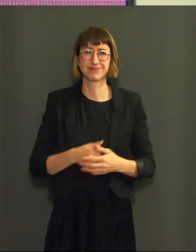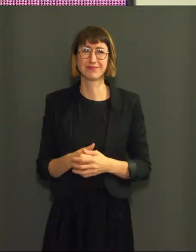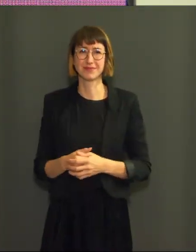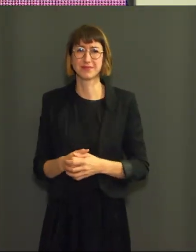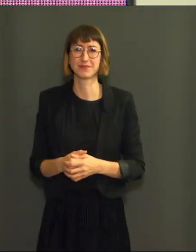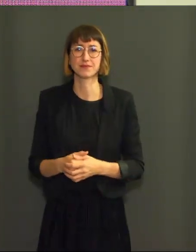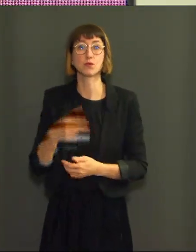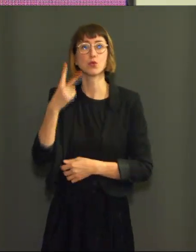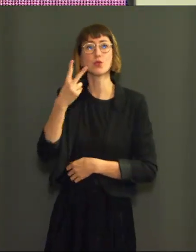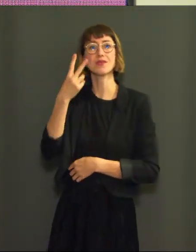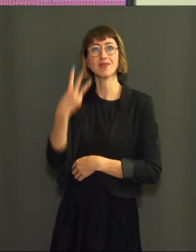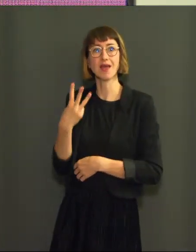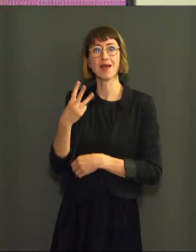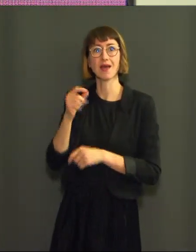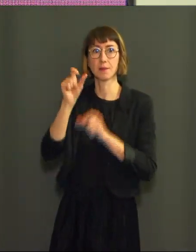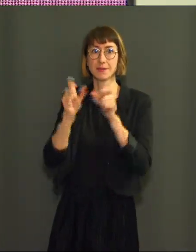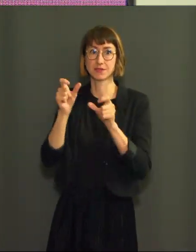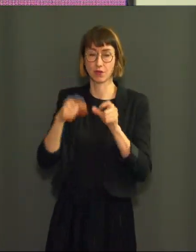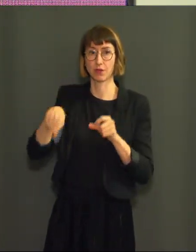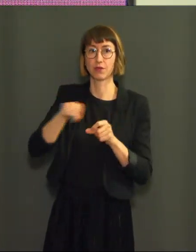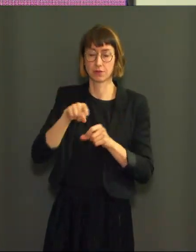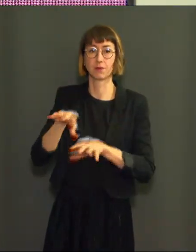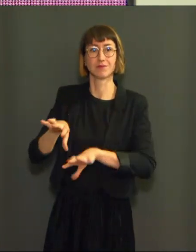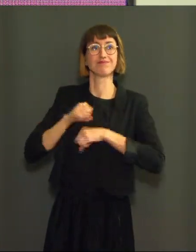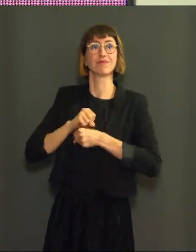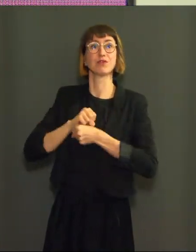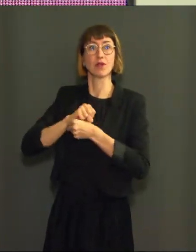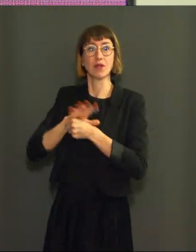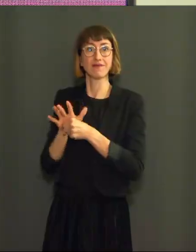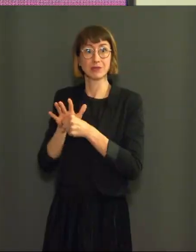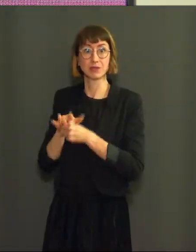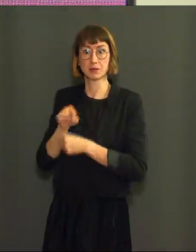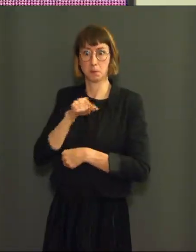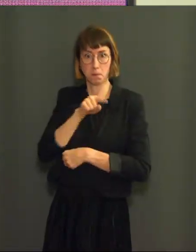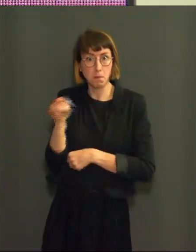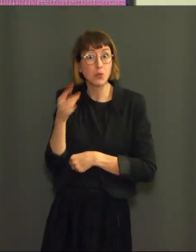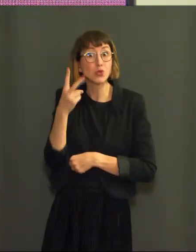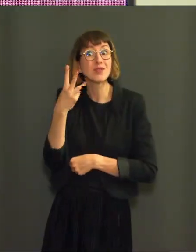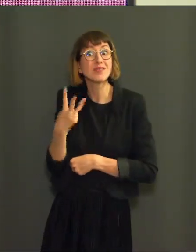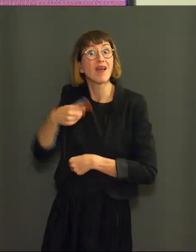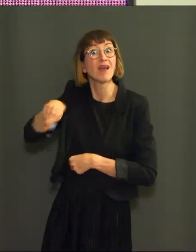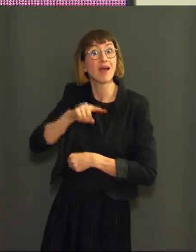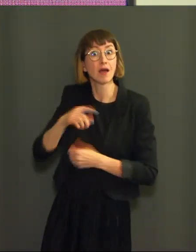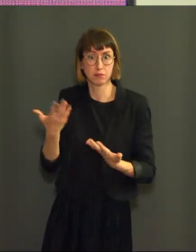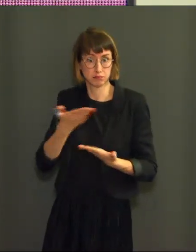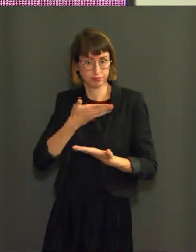de contamination chez des gens qui n'ont que peu ou pas de plaintes.